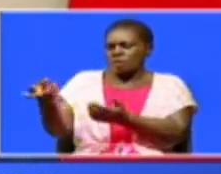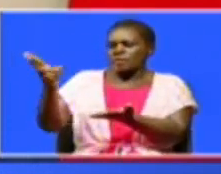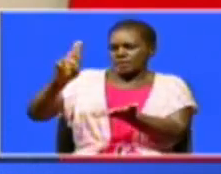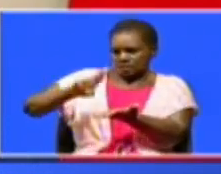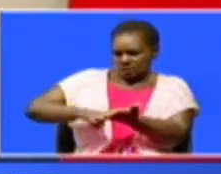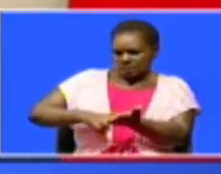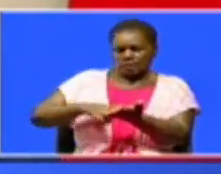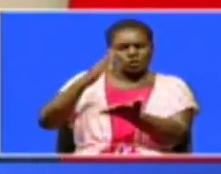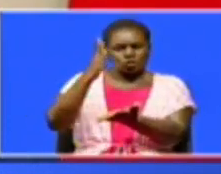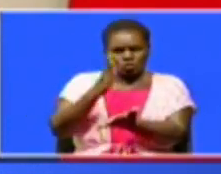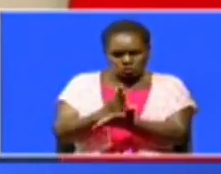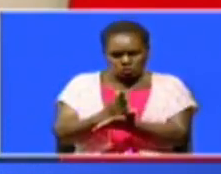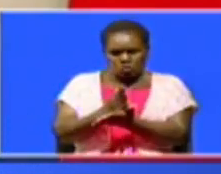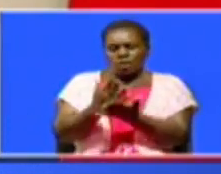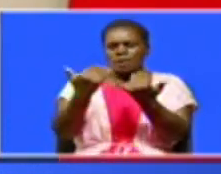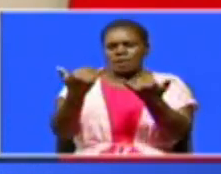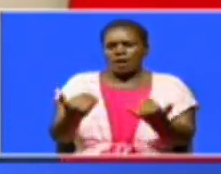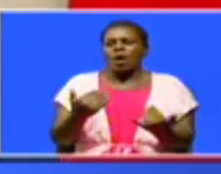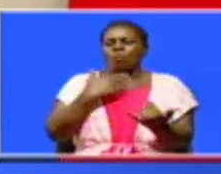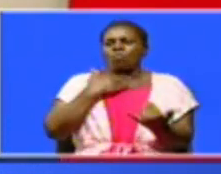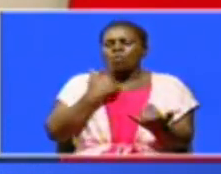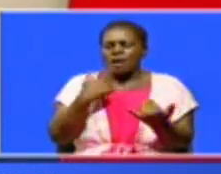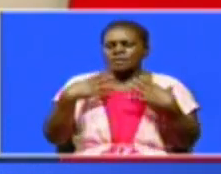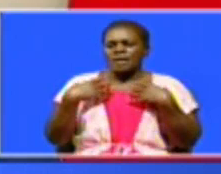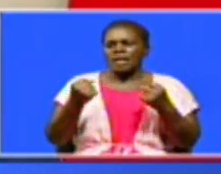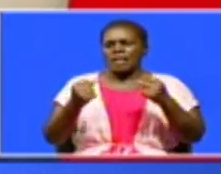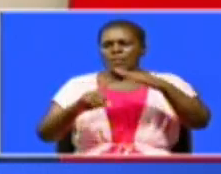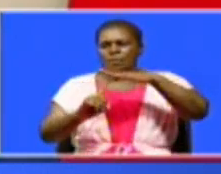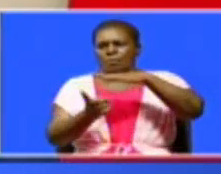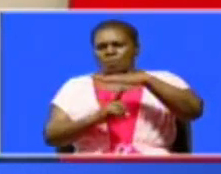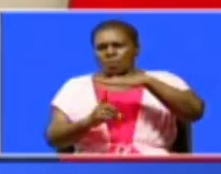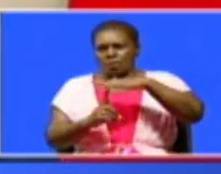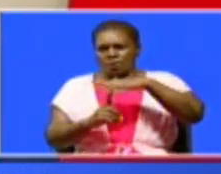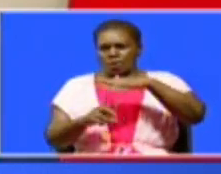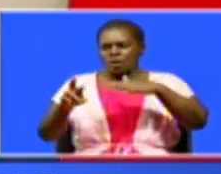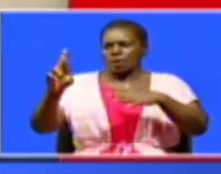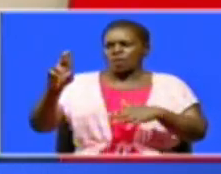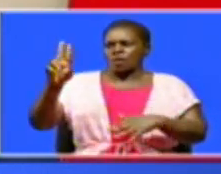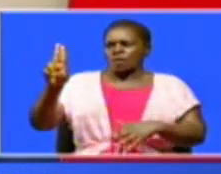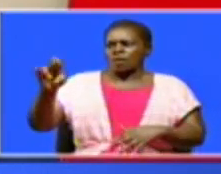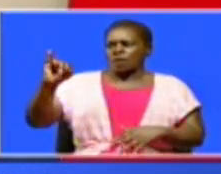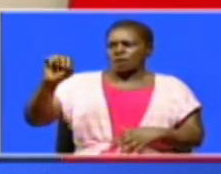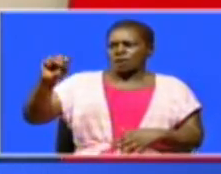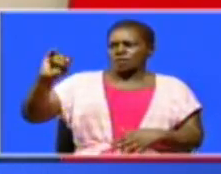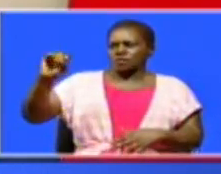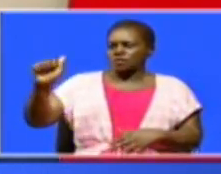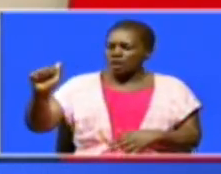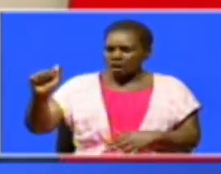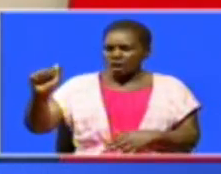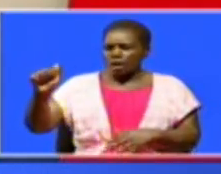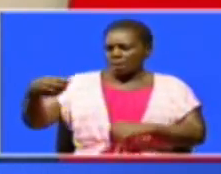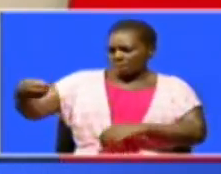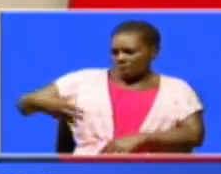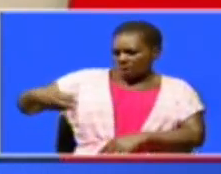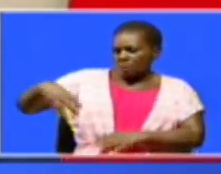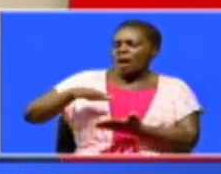imesajiliwa. Kutokana na hilo, ninamtaka waziri wa afya Mikhail Albertoriva Murashko kutupa